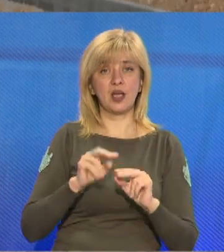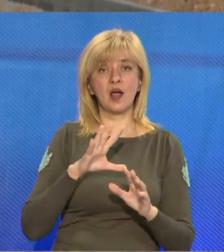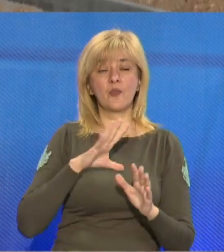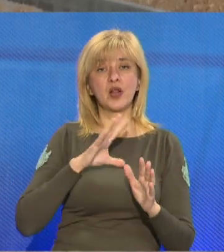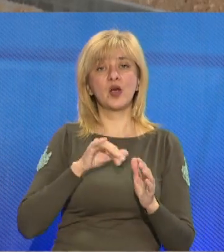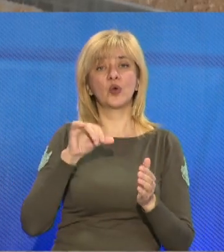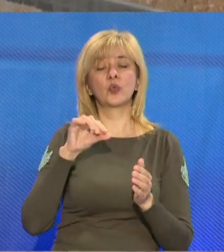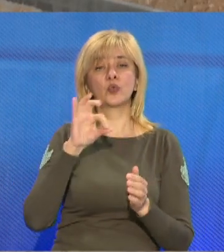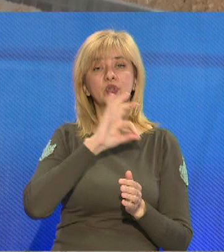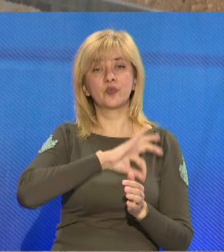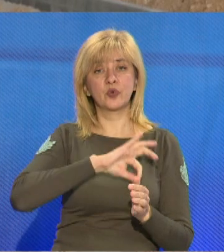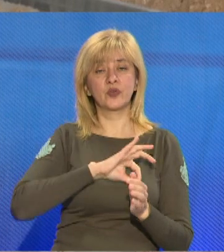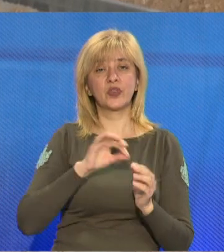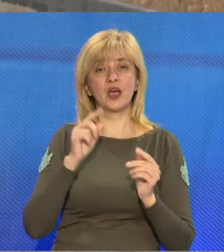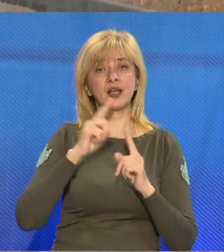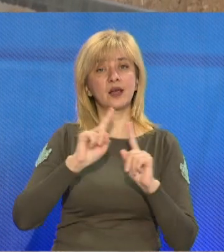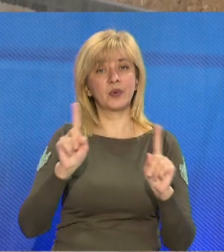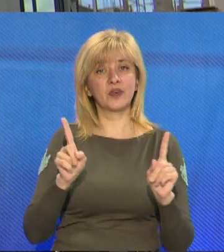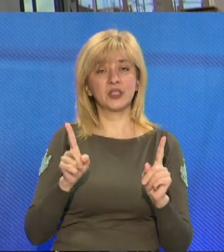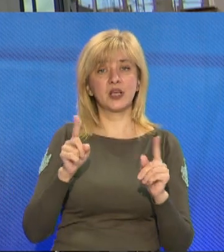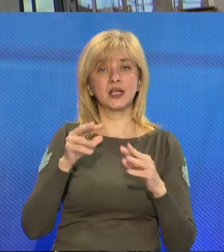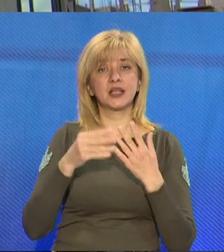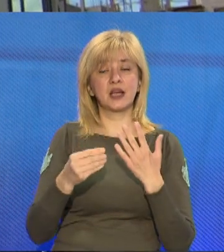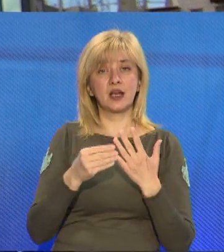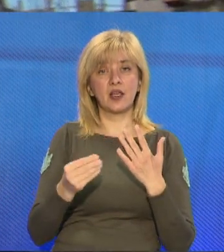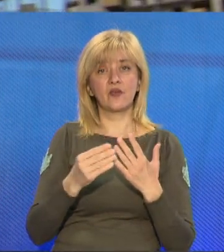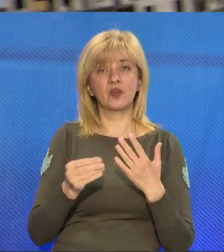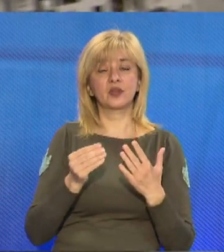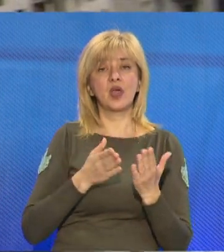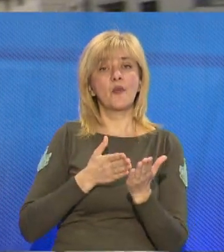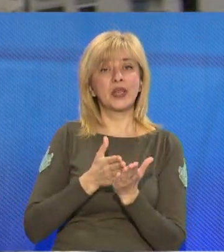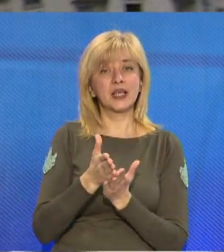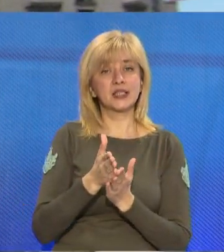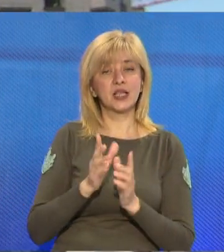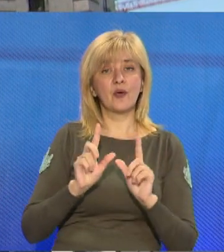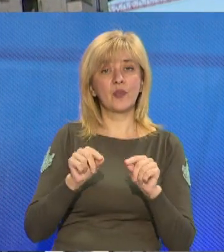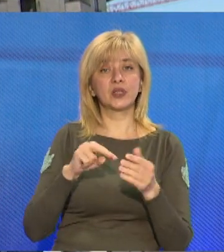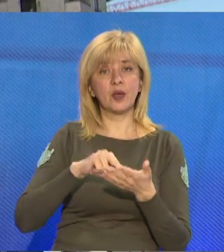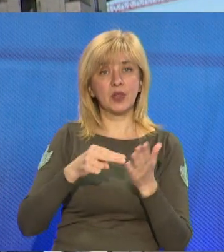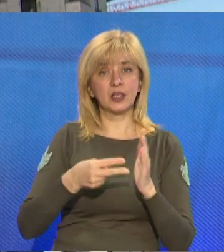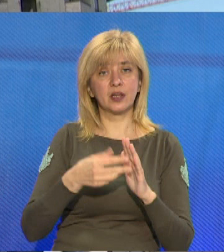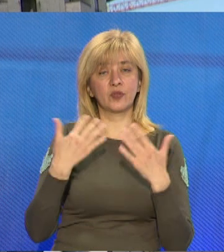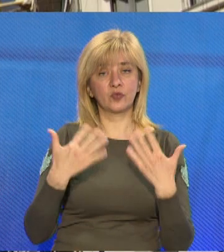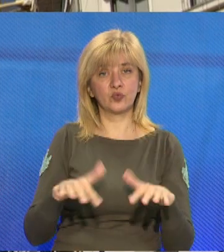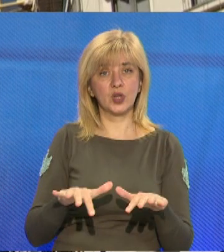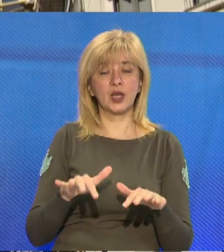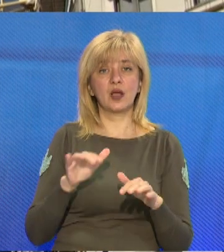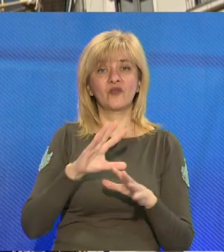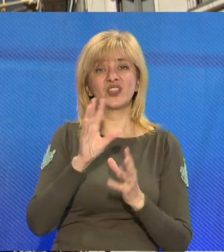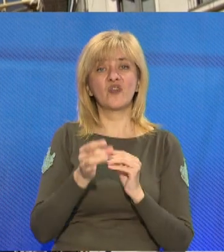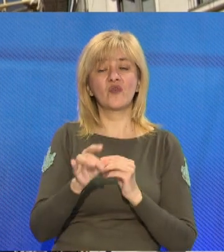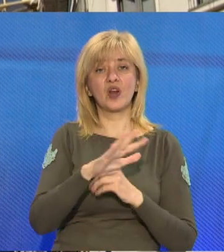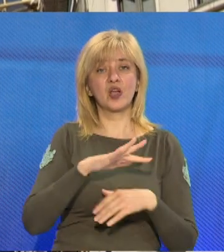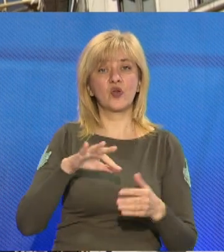рельефу. Одразу продумали зоны вольные от автомобиля и изручные подъездные шляхи. Усяго в микрорайоне по улице Лицкой, який расте на